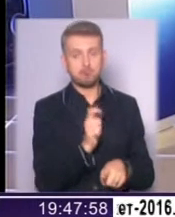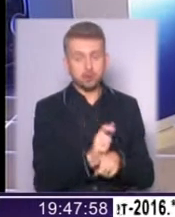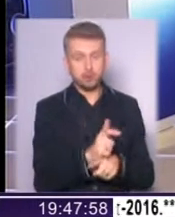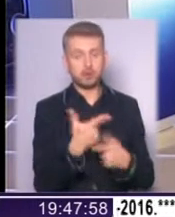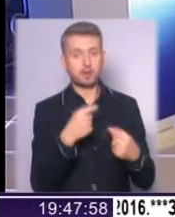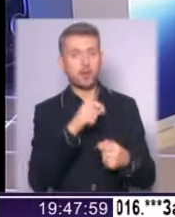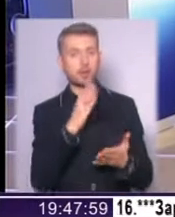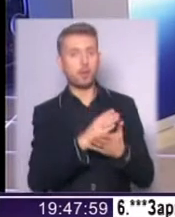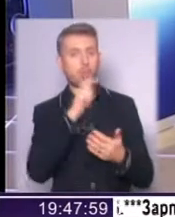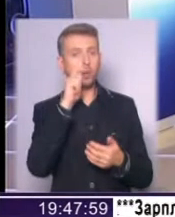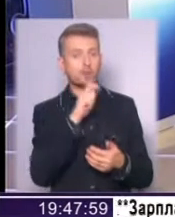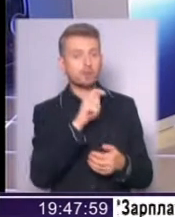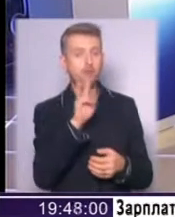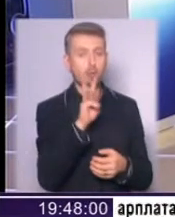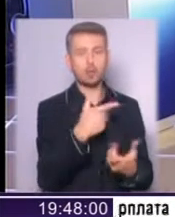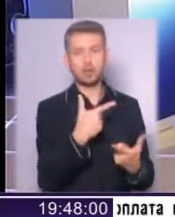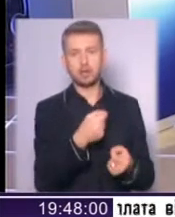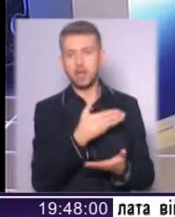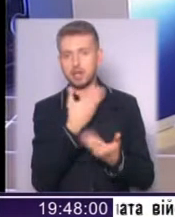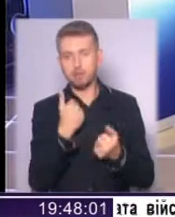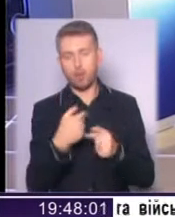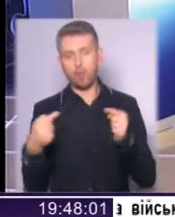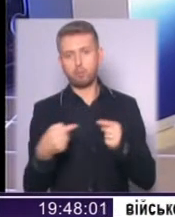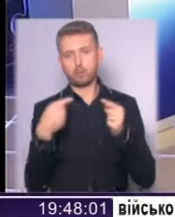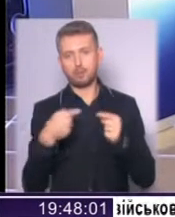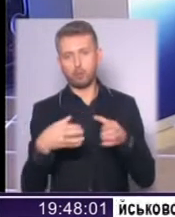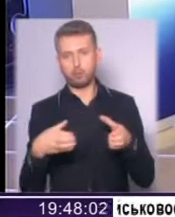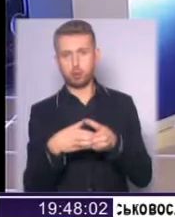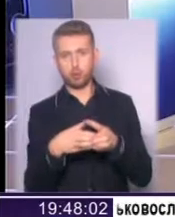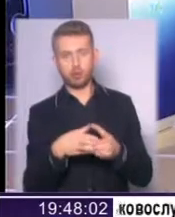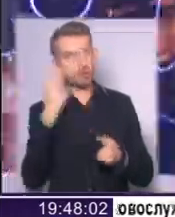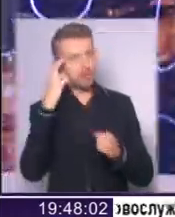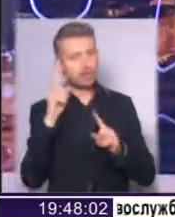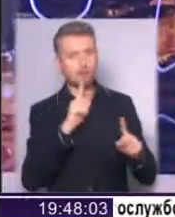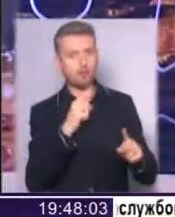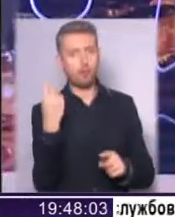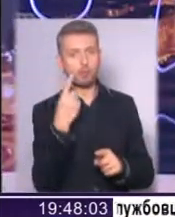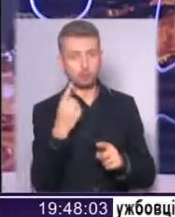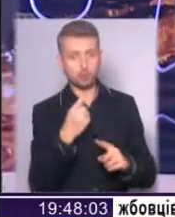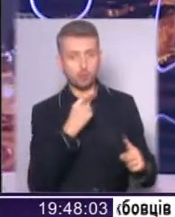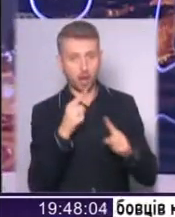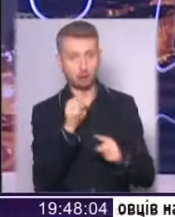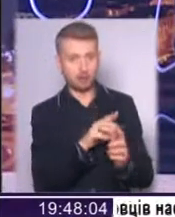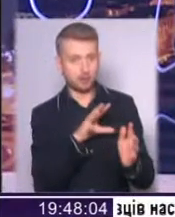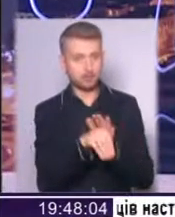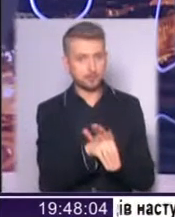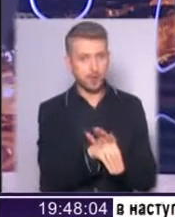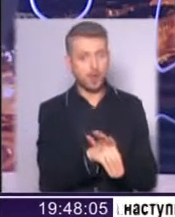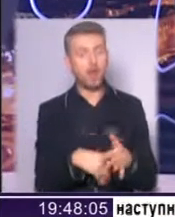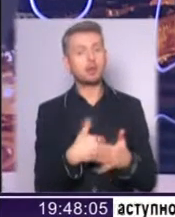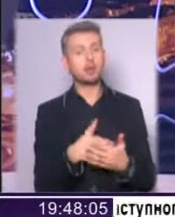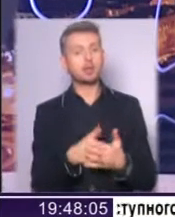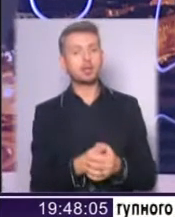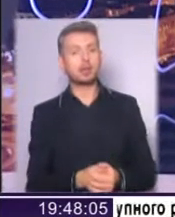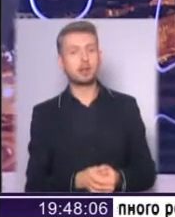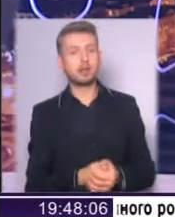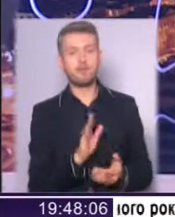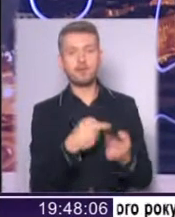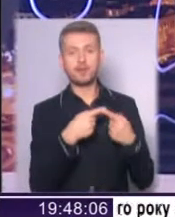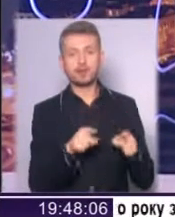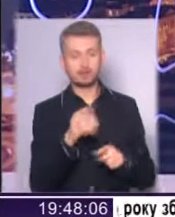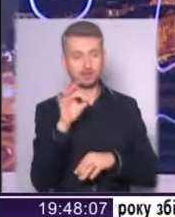і у всіх радах. І, до речі, дуже зараз багато у всіх радах голосують за недовіру уряду Яценюка. В тому числі в тих